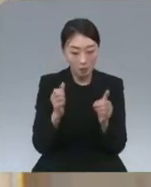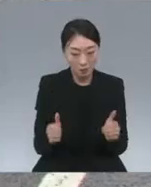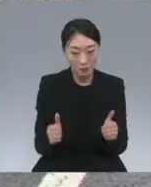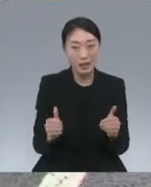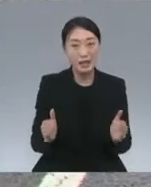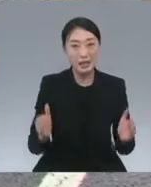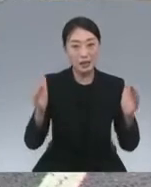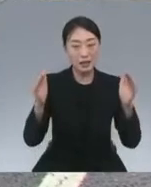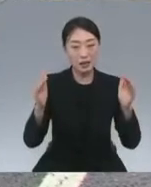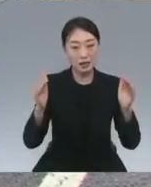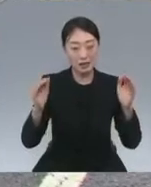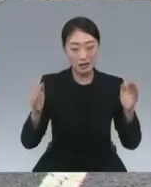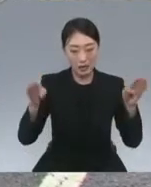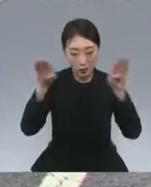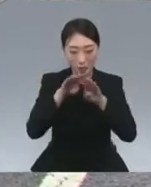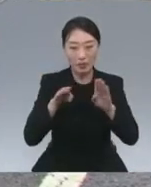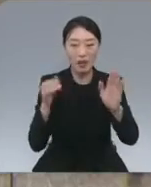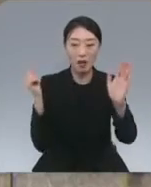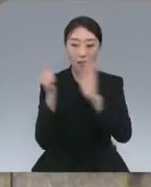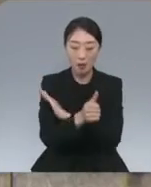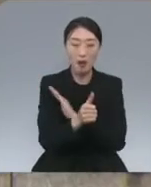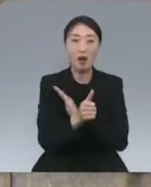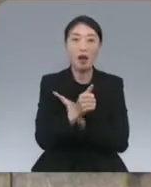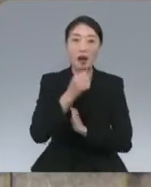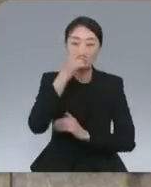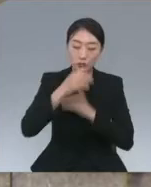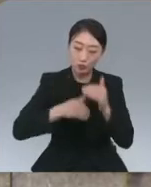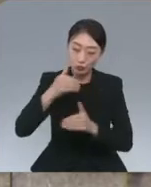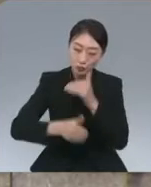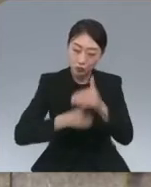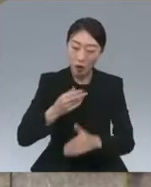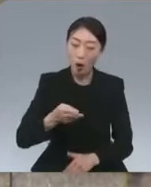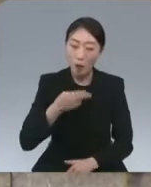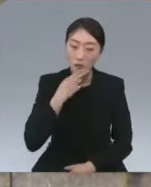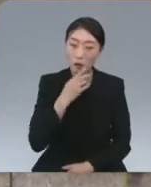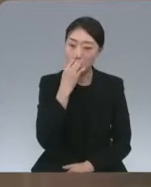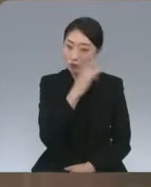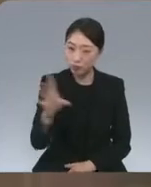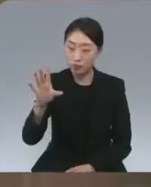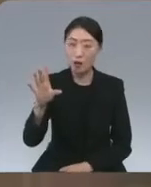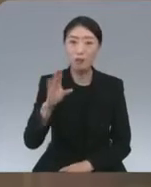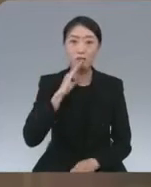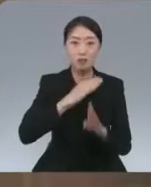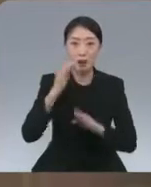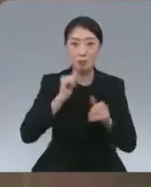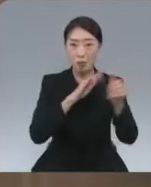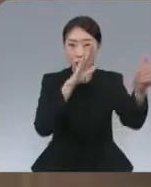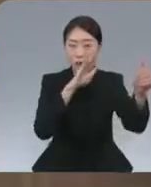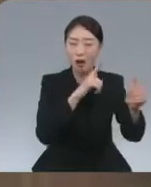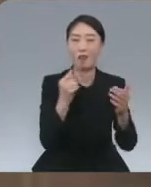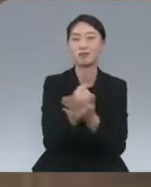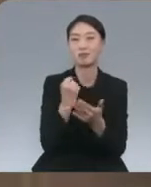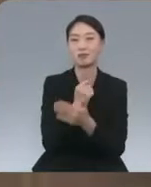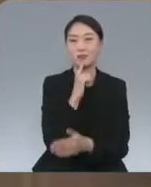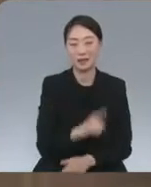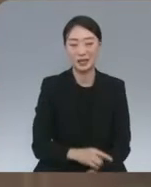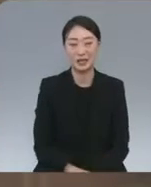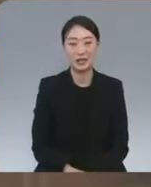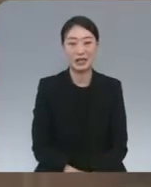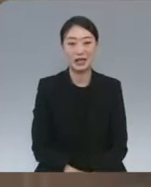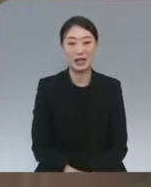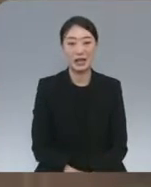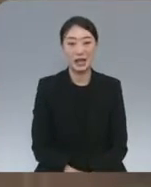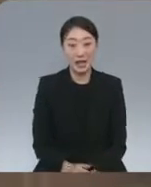une menace qu'il représentait en cas de leur intégration à la société sud coréenne car ils ont commis un crime grave non politique et n'était de ce fait pas